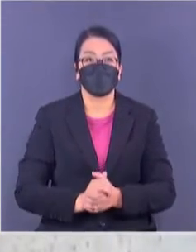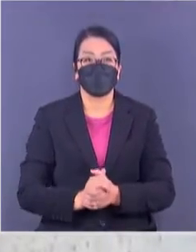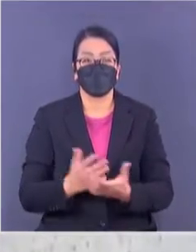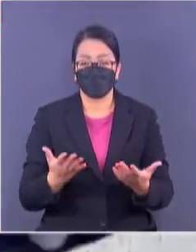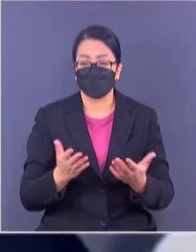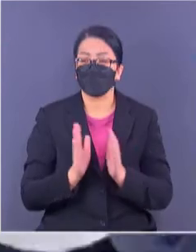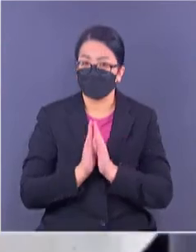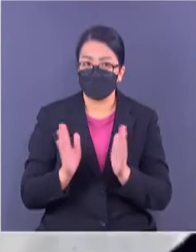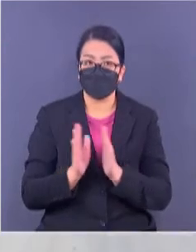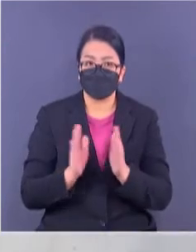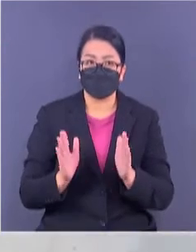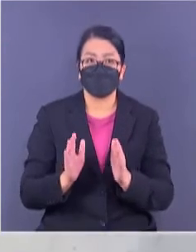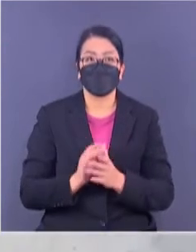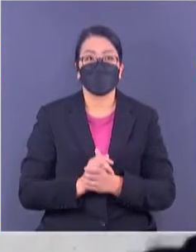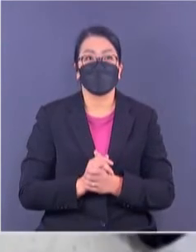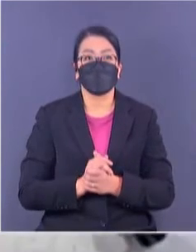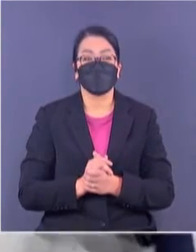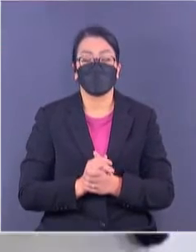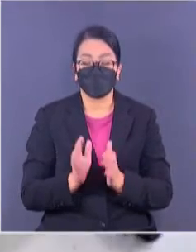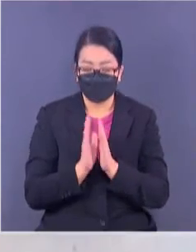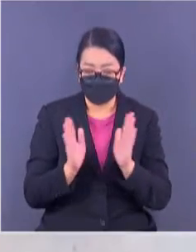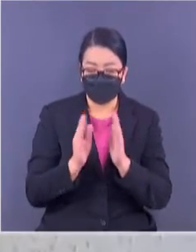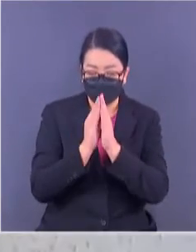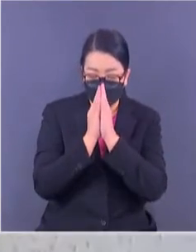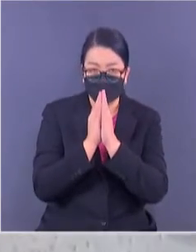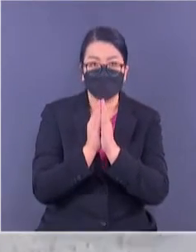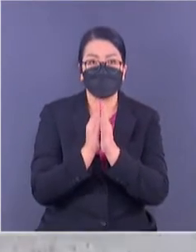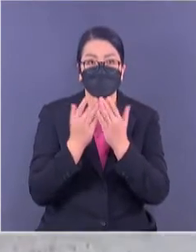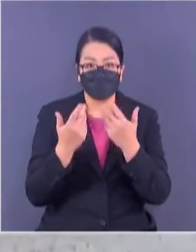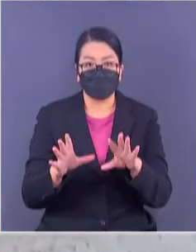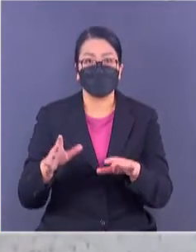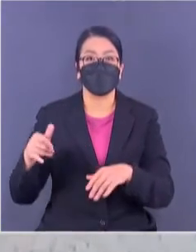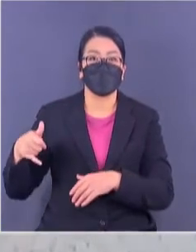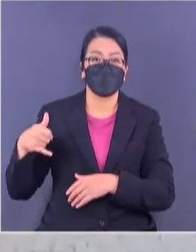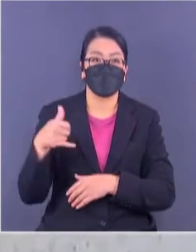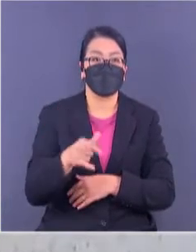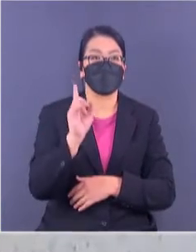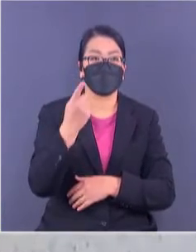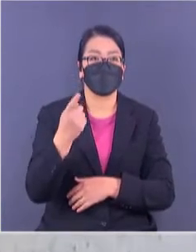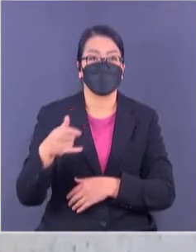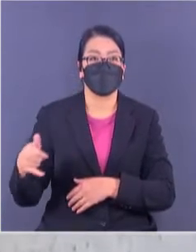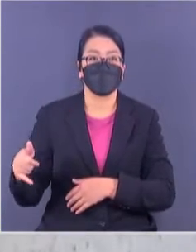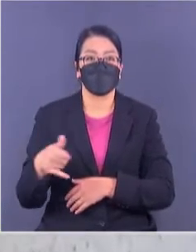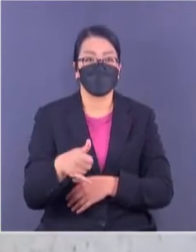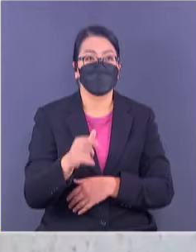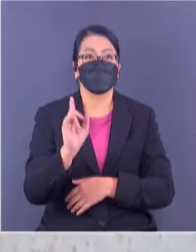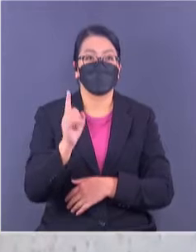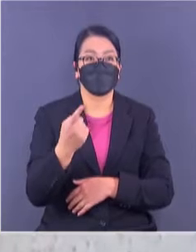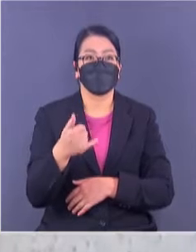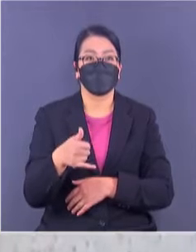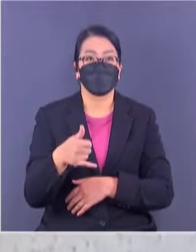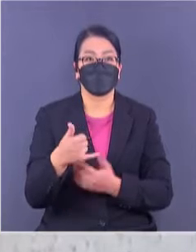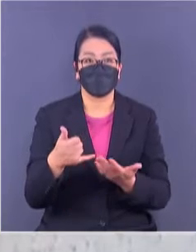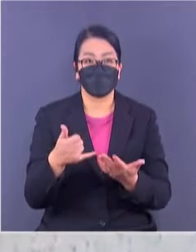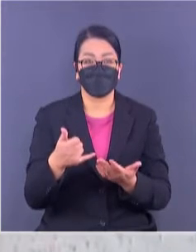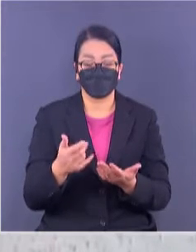งานก็ขอบคุณยกมือไหว้เรียบร้อยเสร็จสับ ดูเป็นคนดีเลย เป็นลูกค้าลูกค้าคนนี้ดีจังมีน้ำใจป